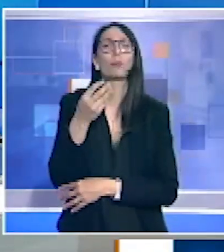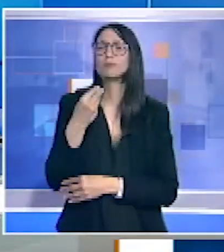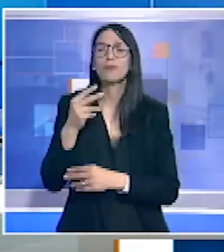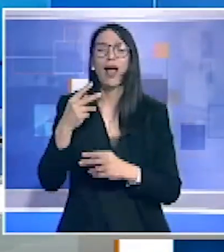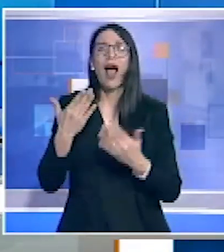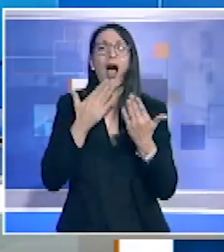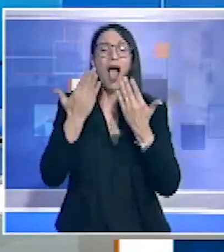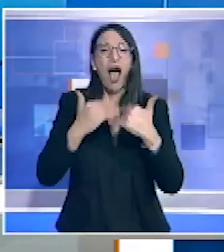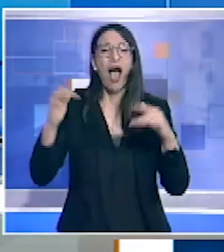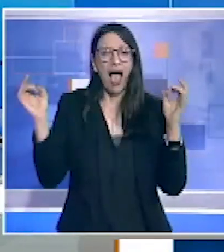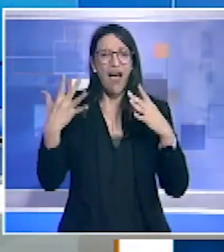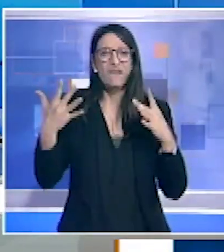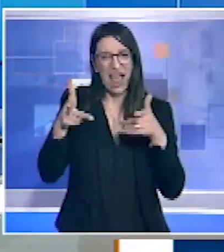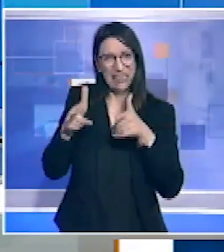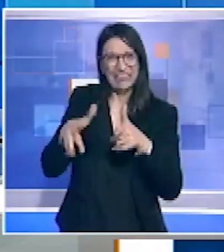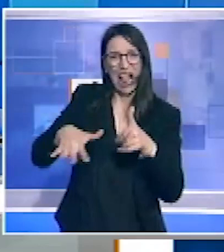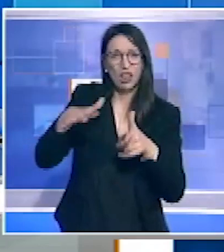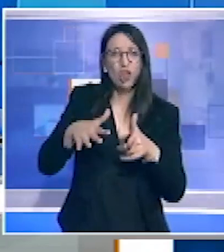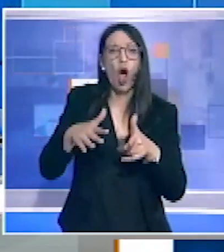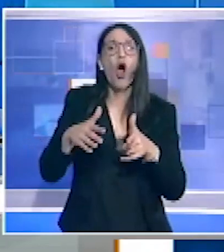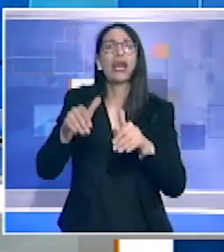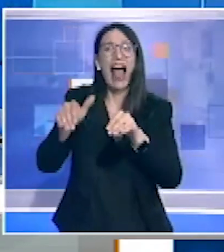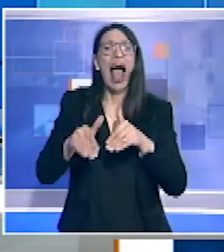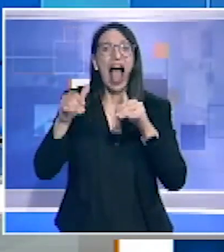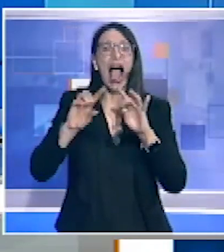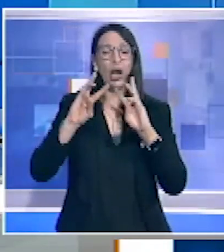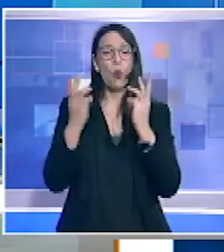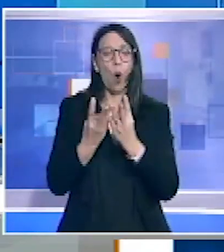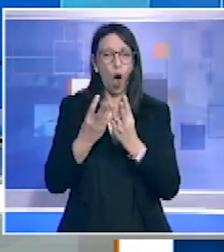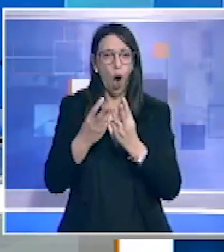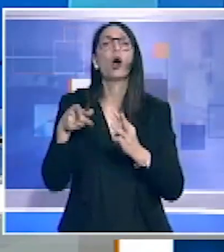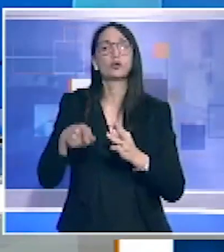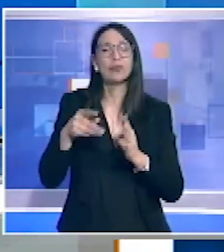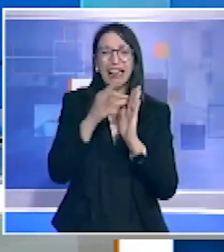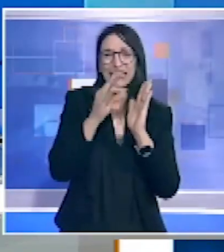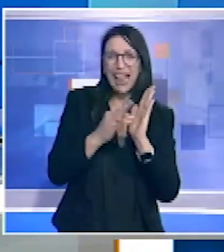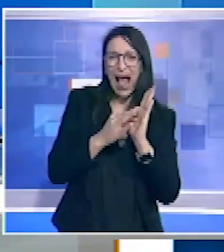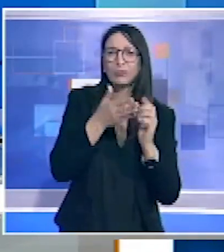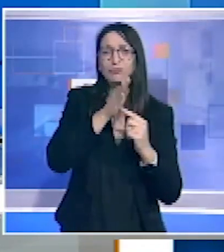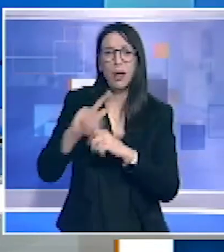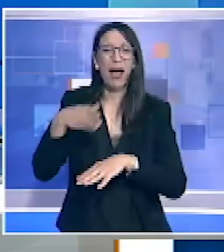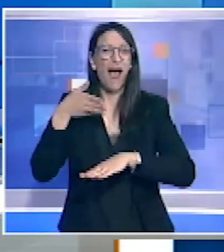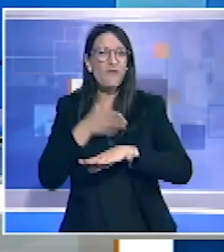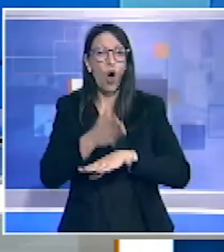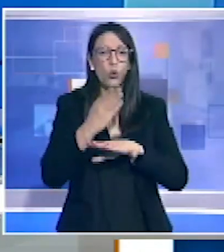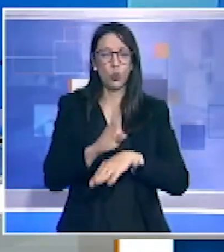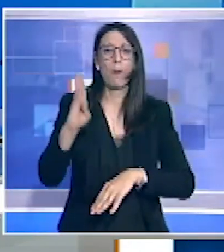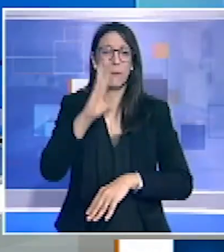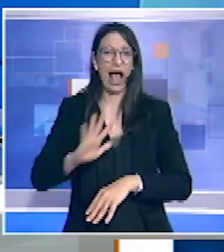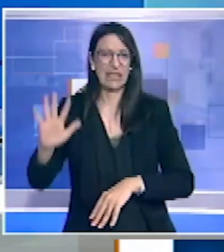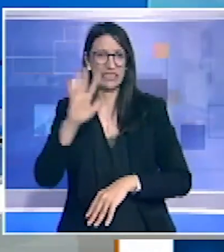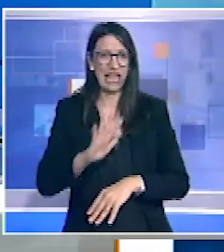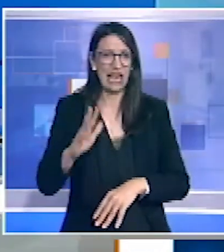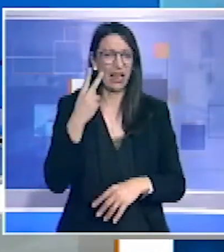l'evento di settore in Corso Potenza durante il quale sono stati presentati anche gli ultimi dati sugli infortuni in Basilicata ci dice